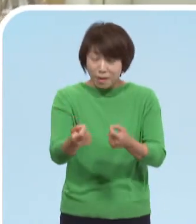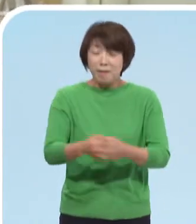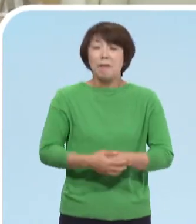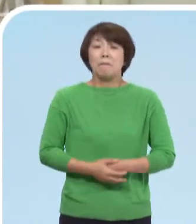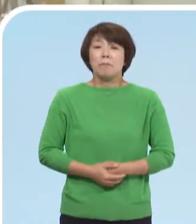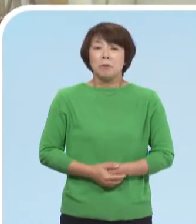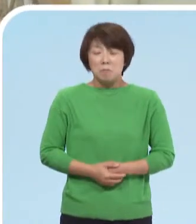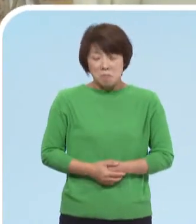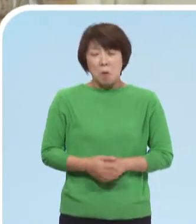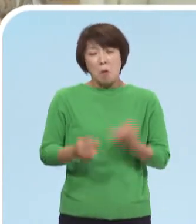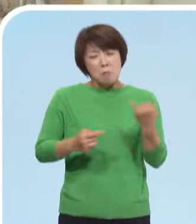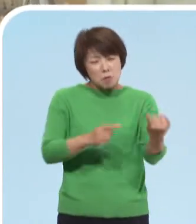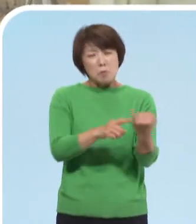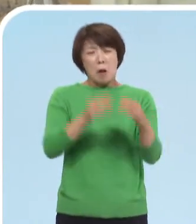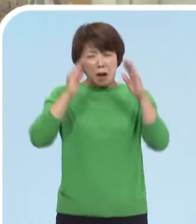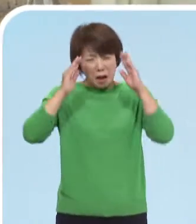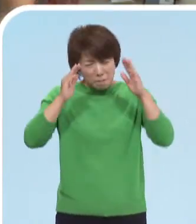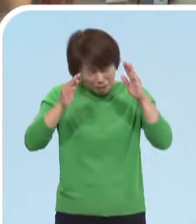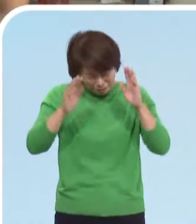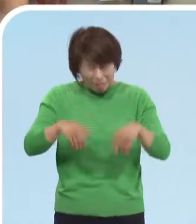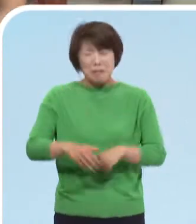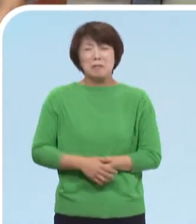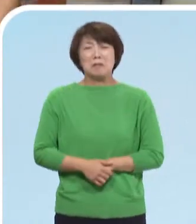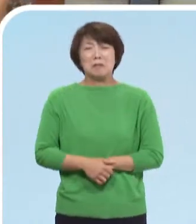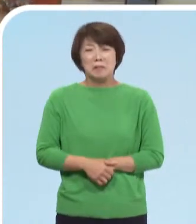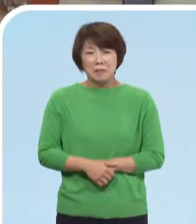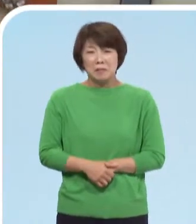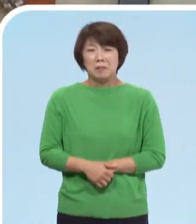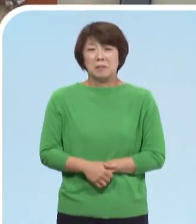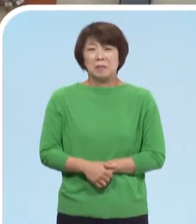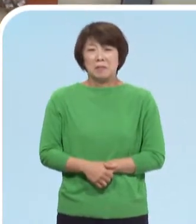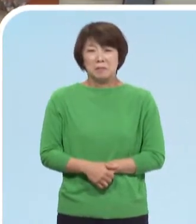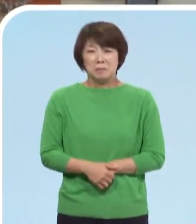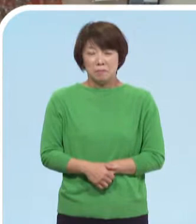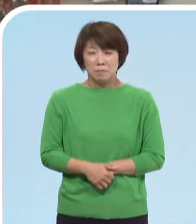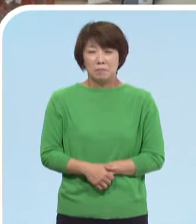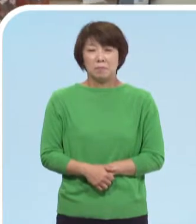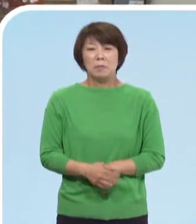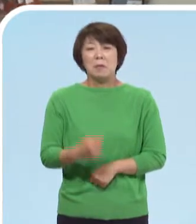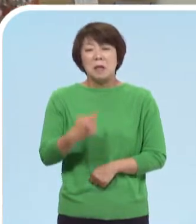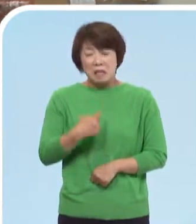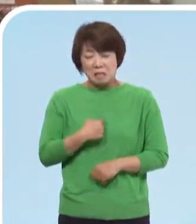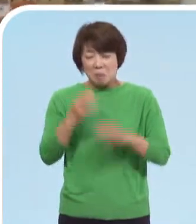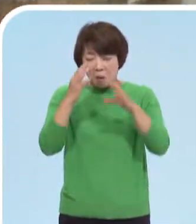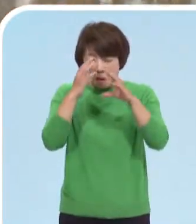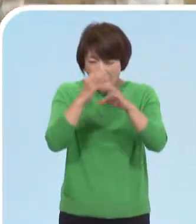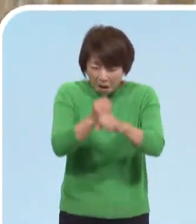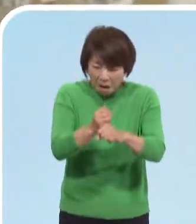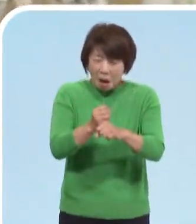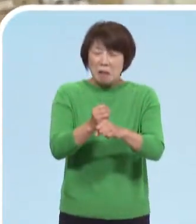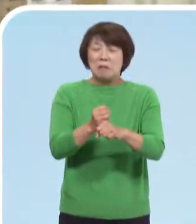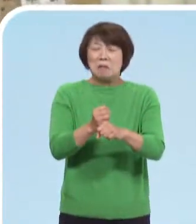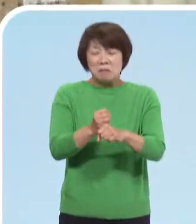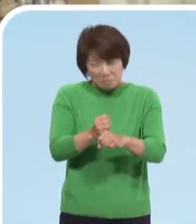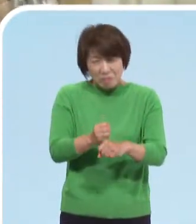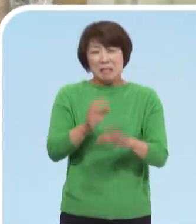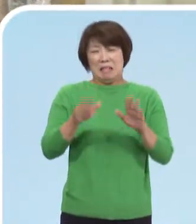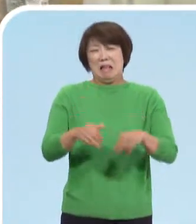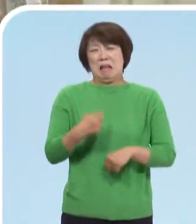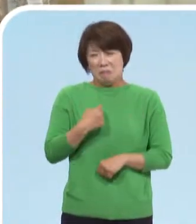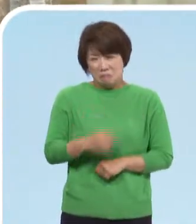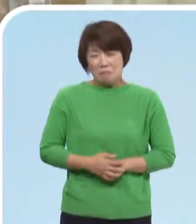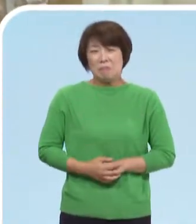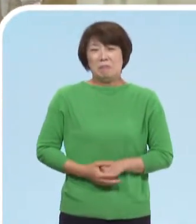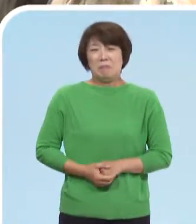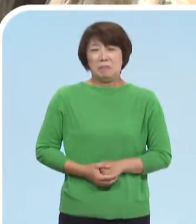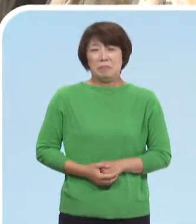ですもんね。 ちょっとやりすぎるぐらいはやったんじゃなかった っておっしゃってますけど 、ね、ちょっとのめり込みすぎてね、よくないかもし